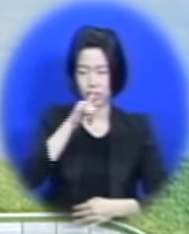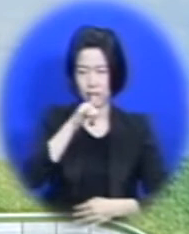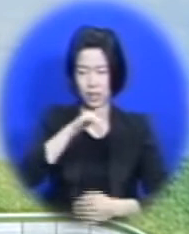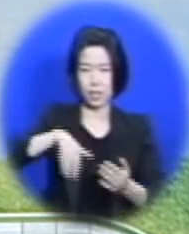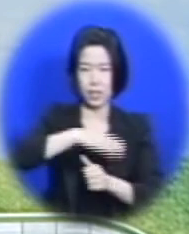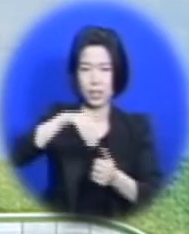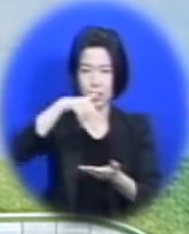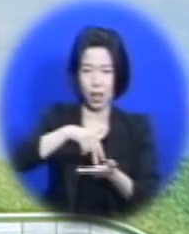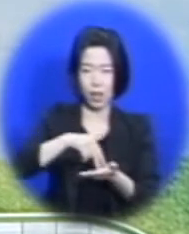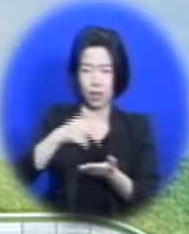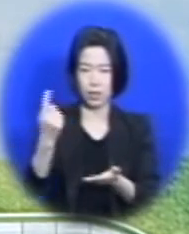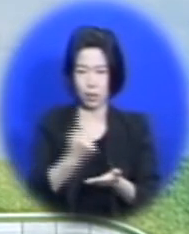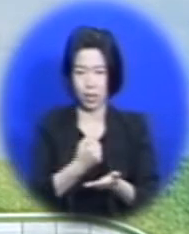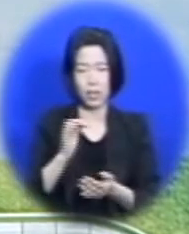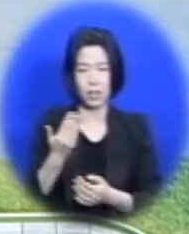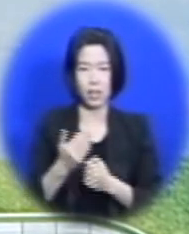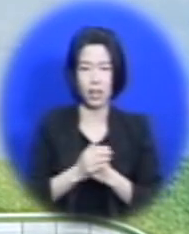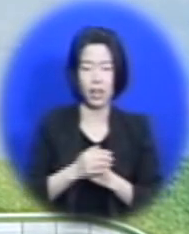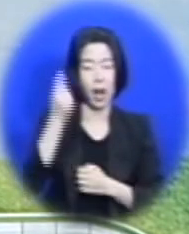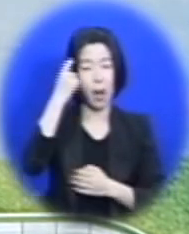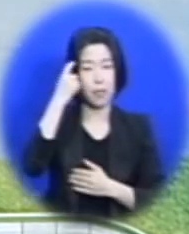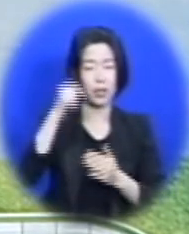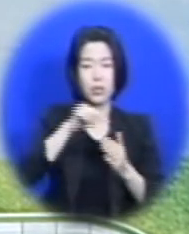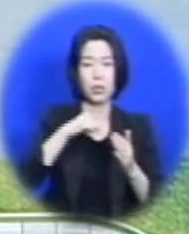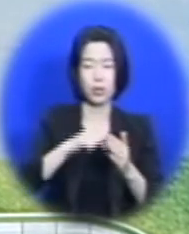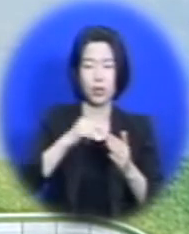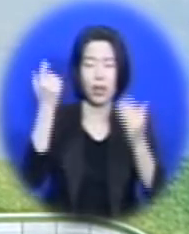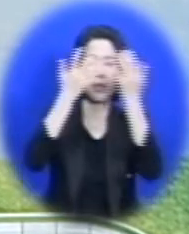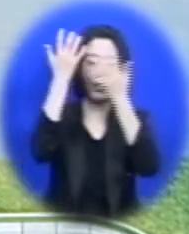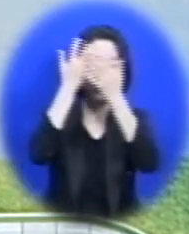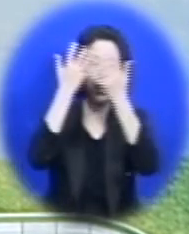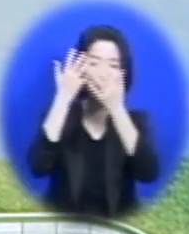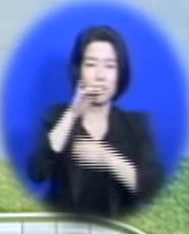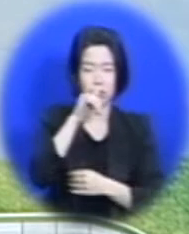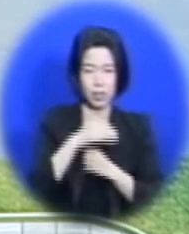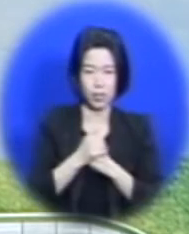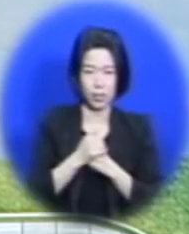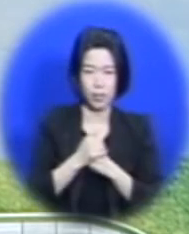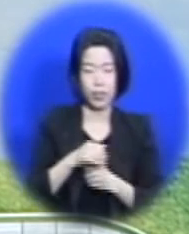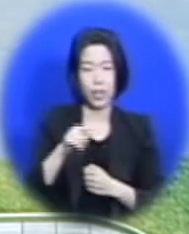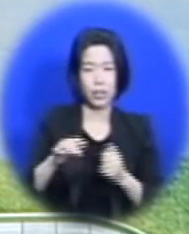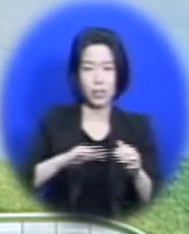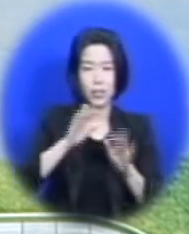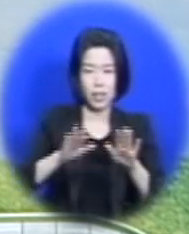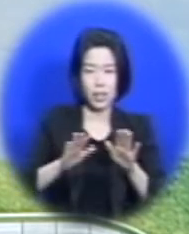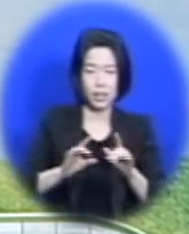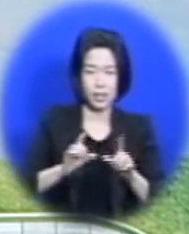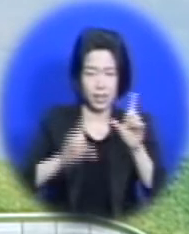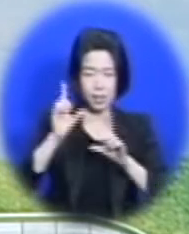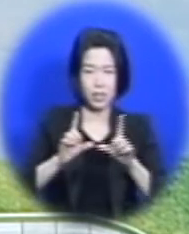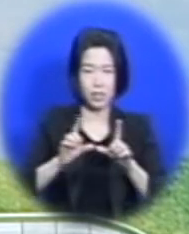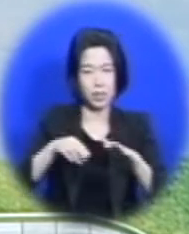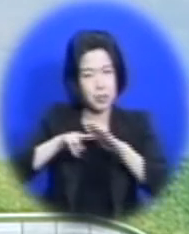몰리고 나니까 그냥 머리에 공상을 하는 거, 공상을. 그 현실을 그냥 도피하고